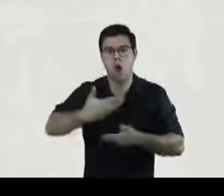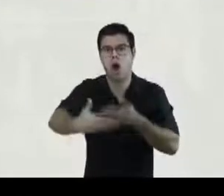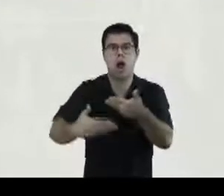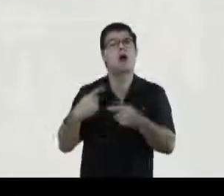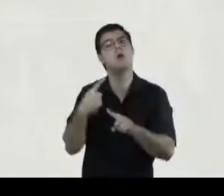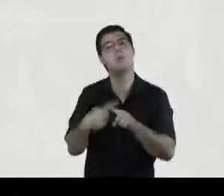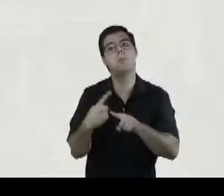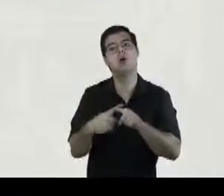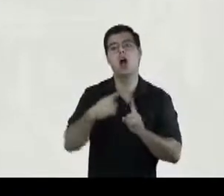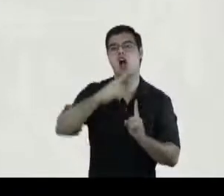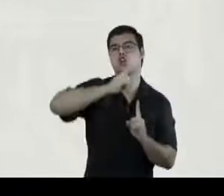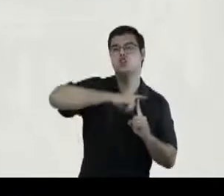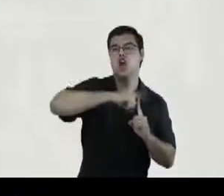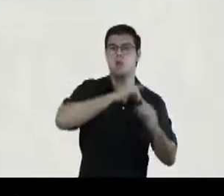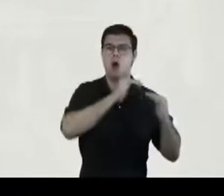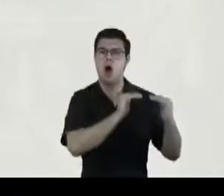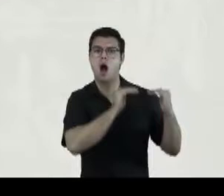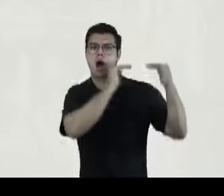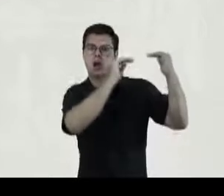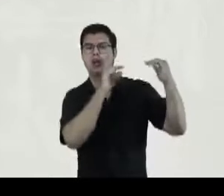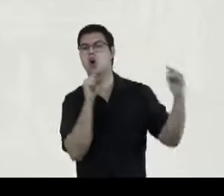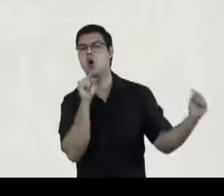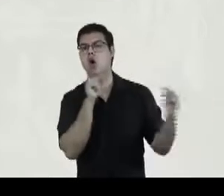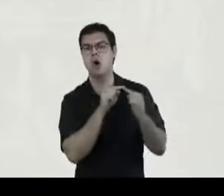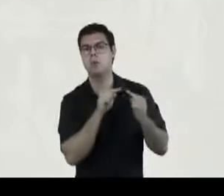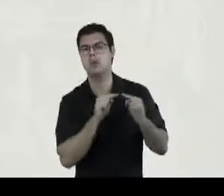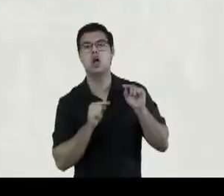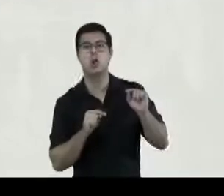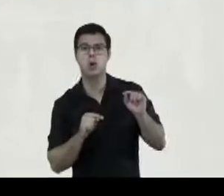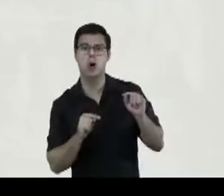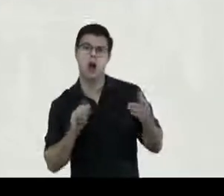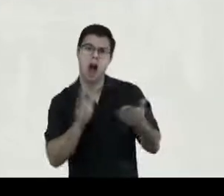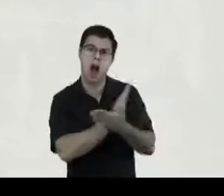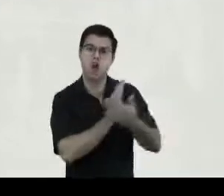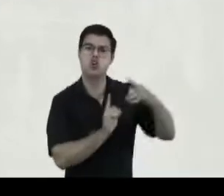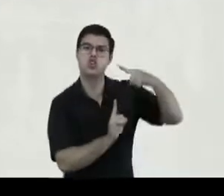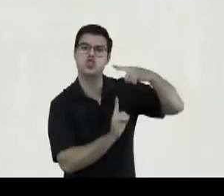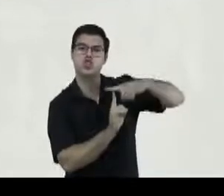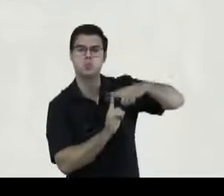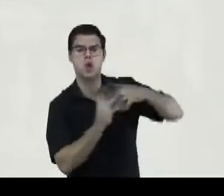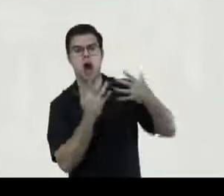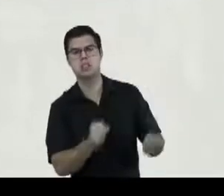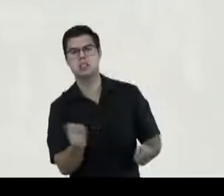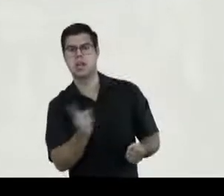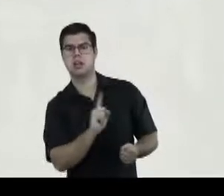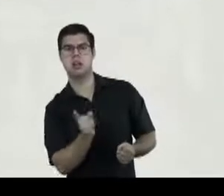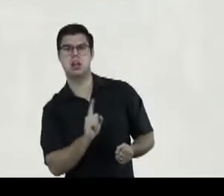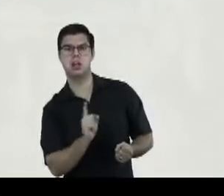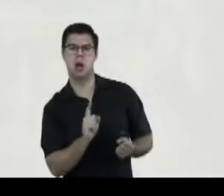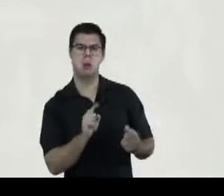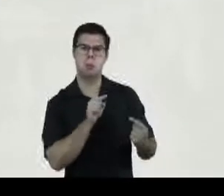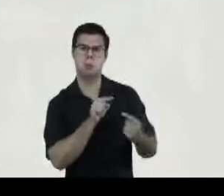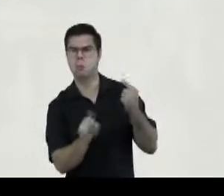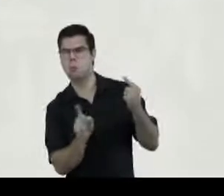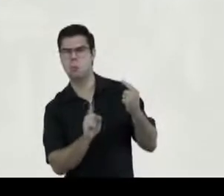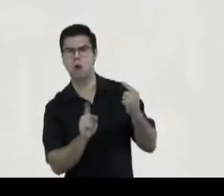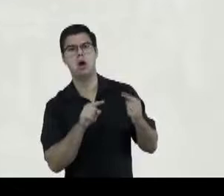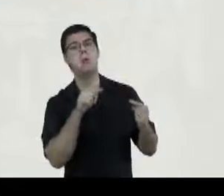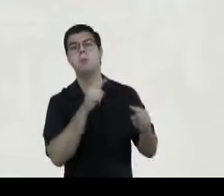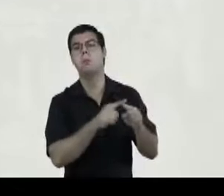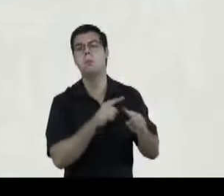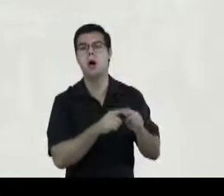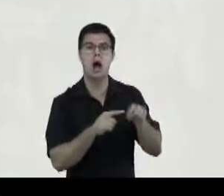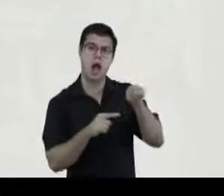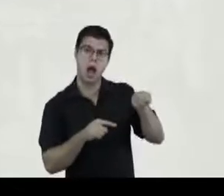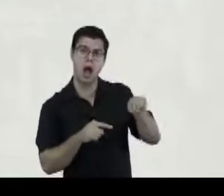formes rejetées et les formes acceptées, ce qui est particulièrement utile pour les noms de la fin du Moyen-Âge et du début